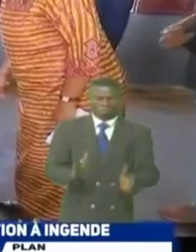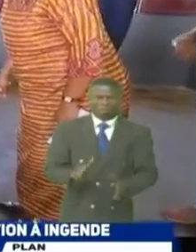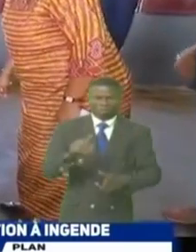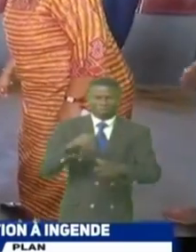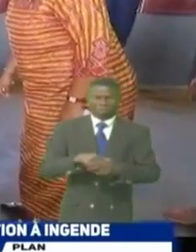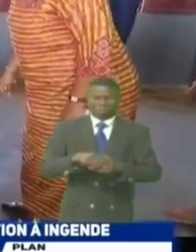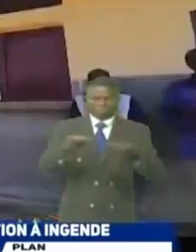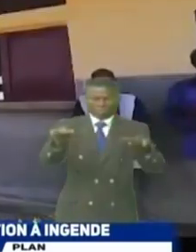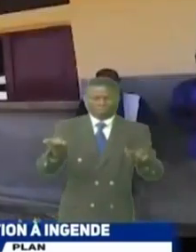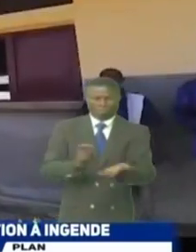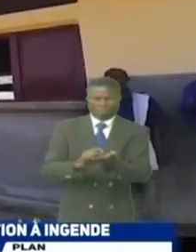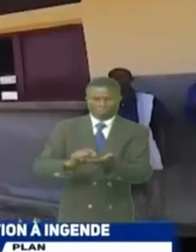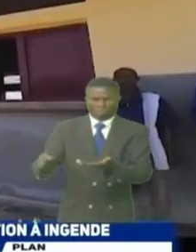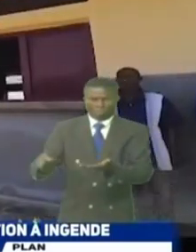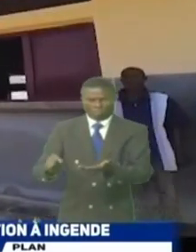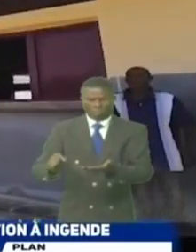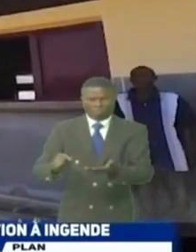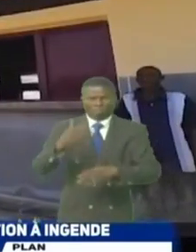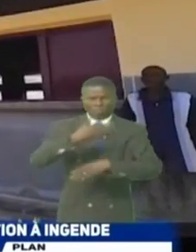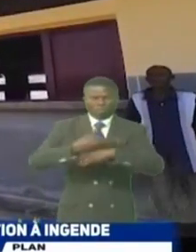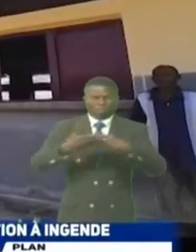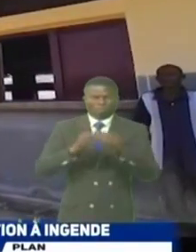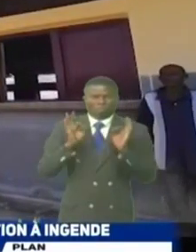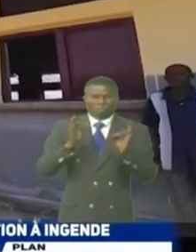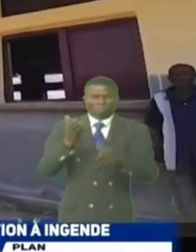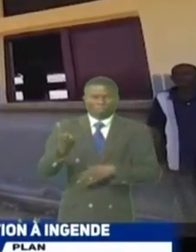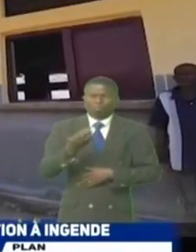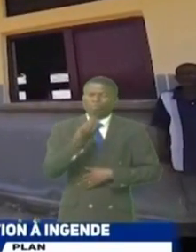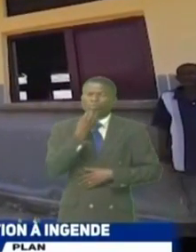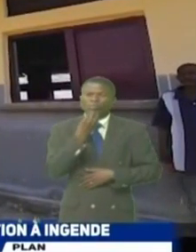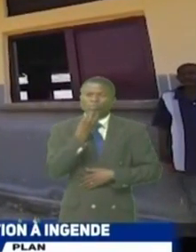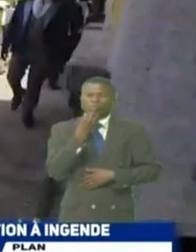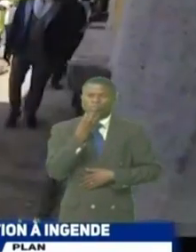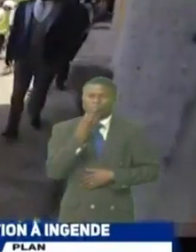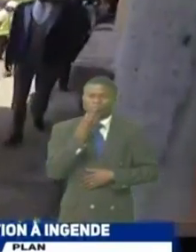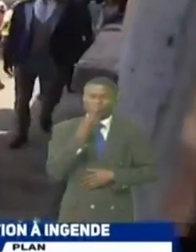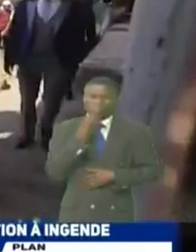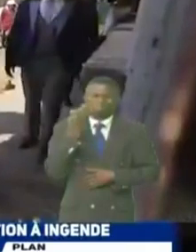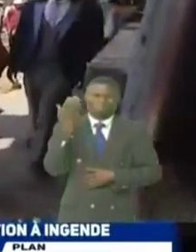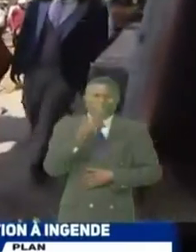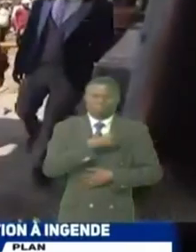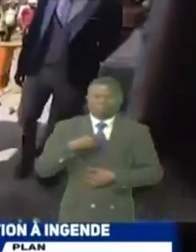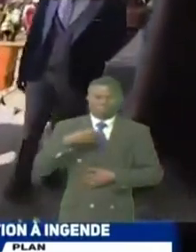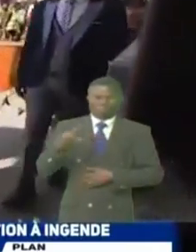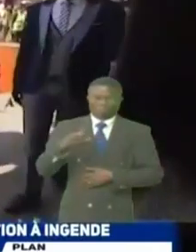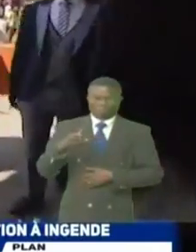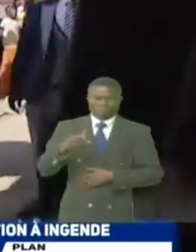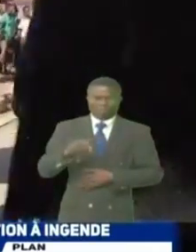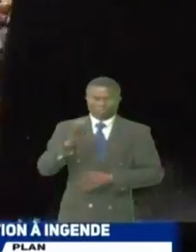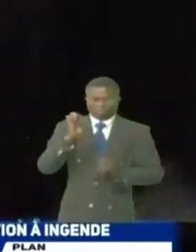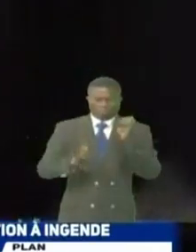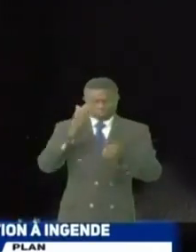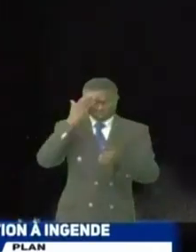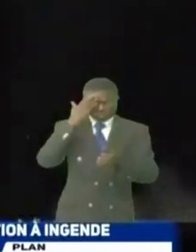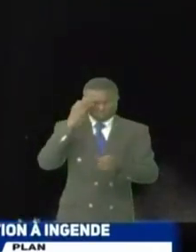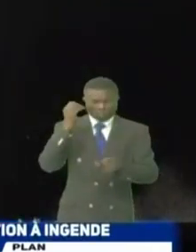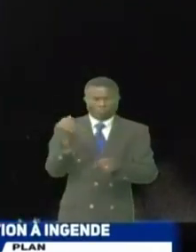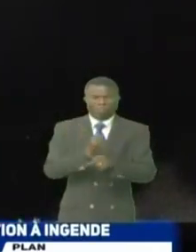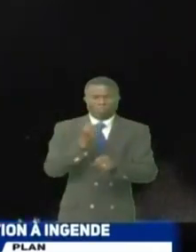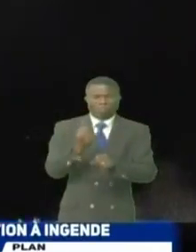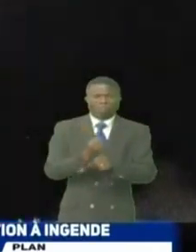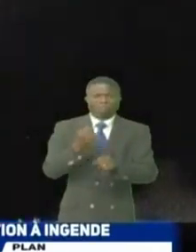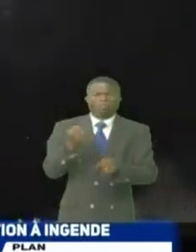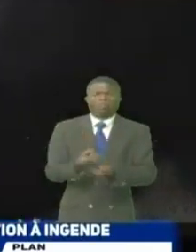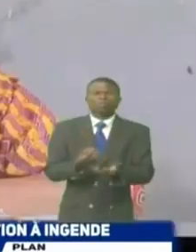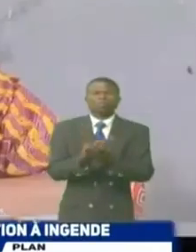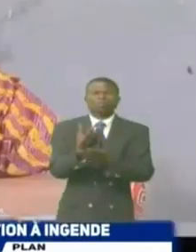les salles de classe nouvellement construites, inspectées par Judith Suminwa Tuluka pour évaluer le niveau d'exécution.